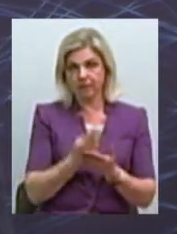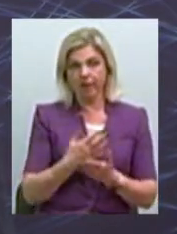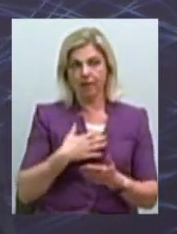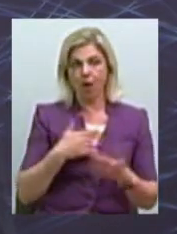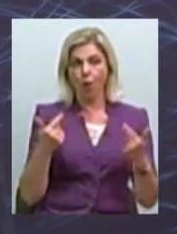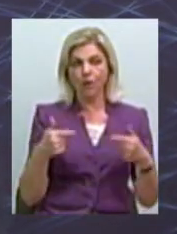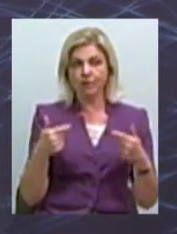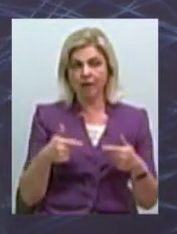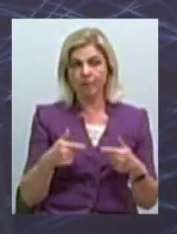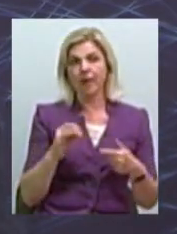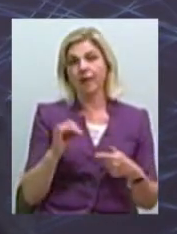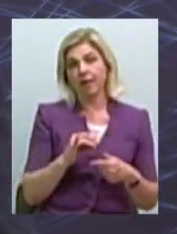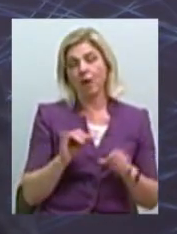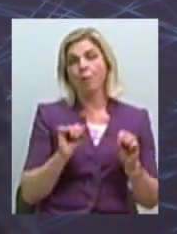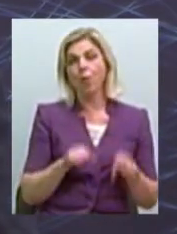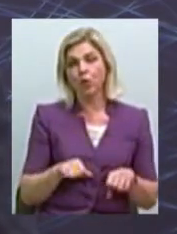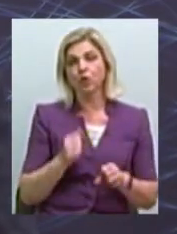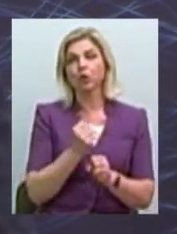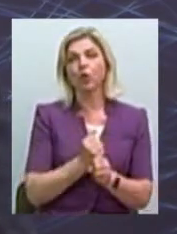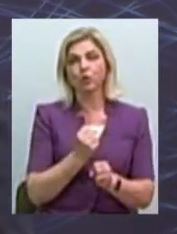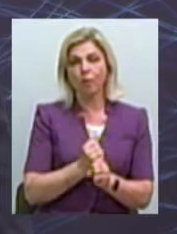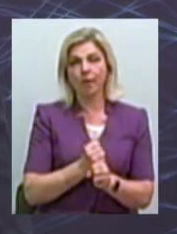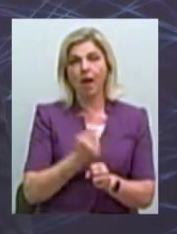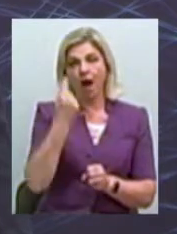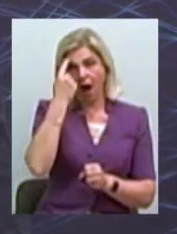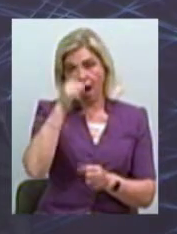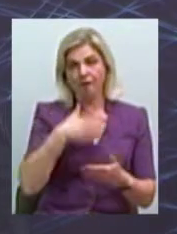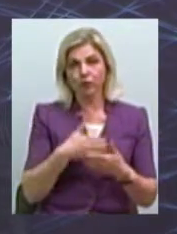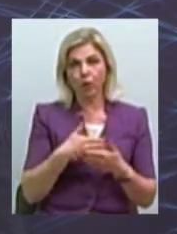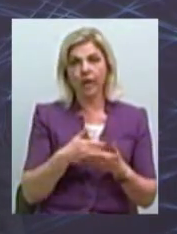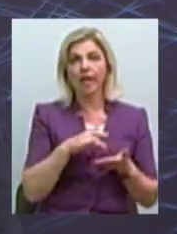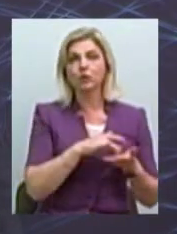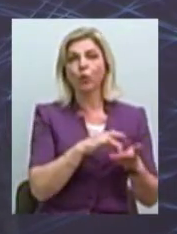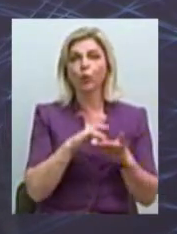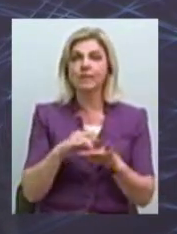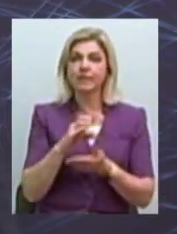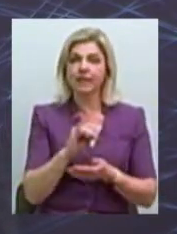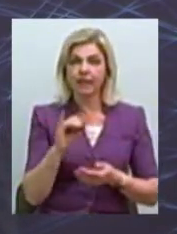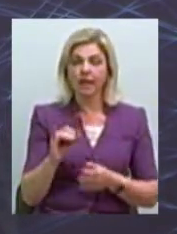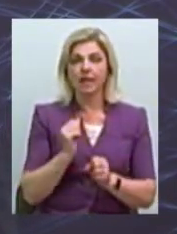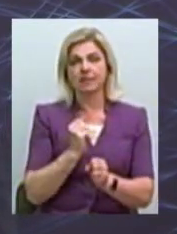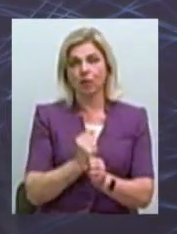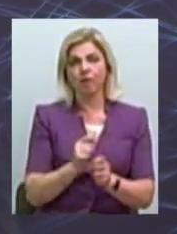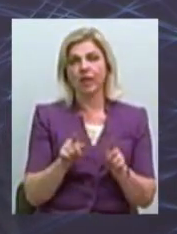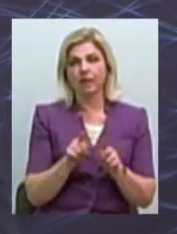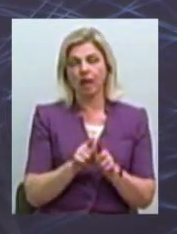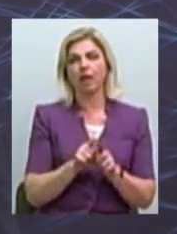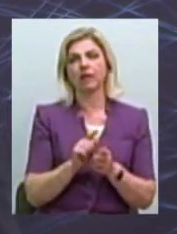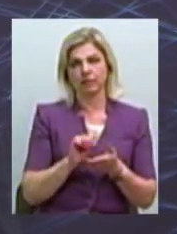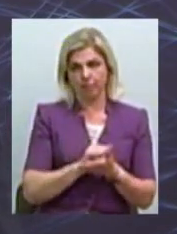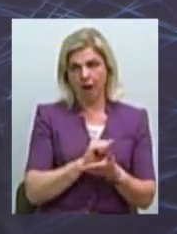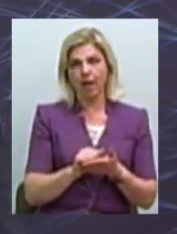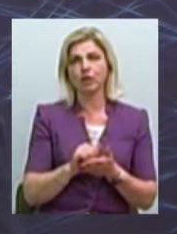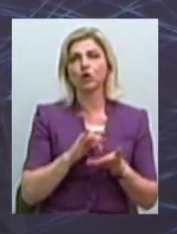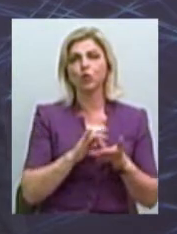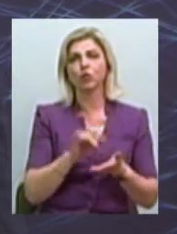гостям. І зможуть вони розробити авторські екскурсії і сформувати такий пакет екскурсовода, який